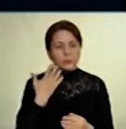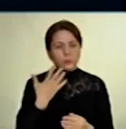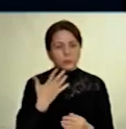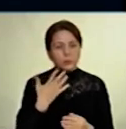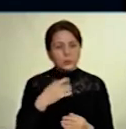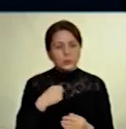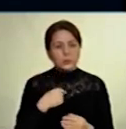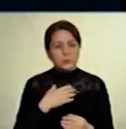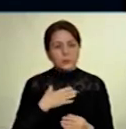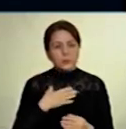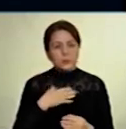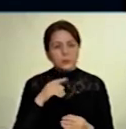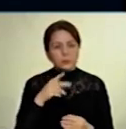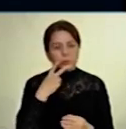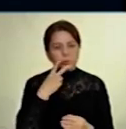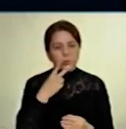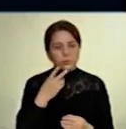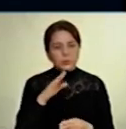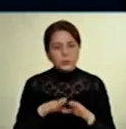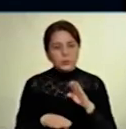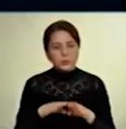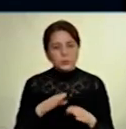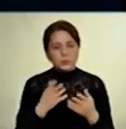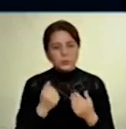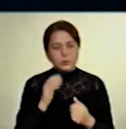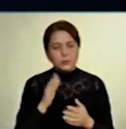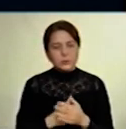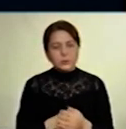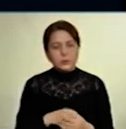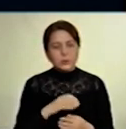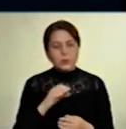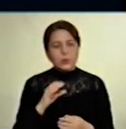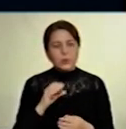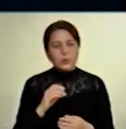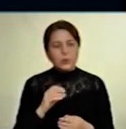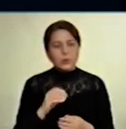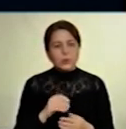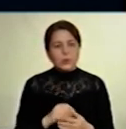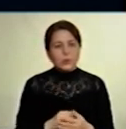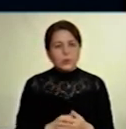0.5ni biz mana bunday ko'rinishda taqqoslab olar edik. 10000dan